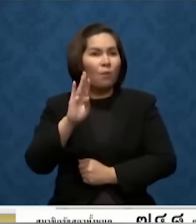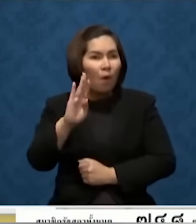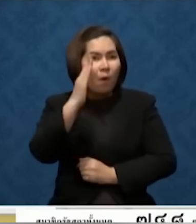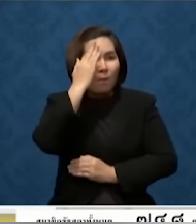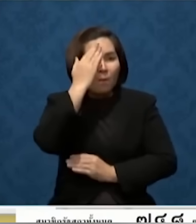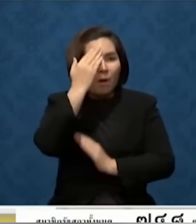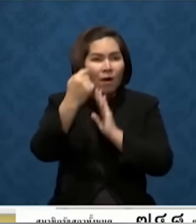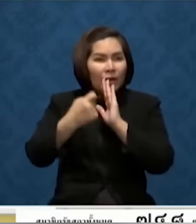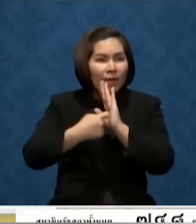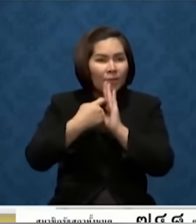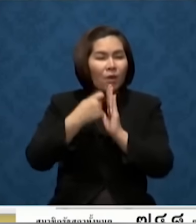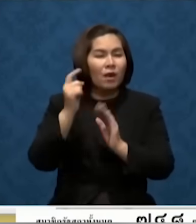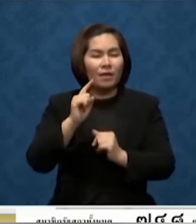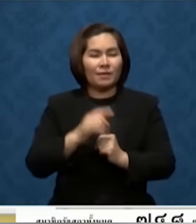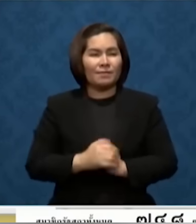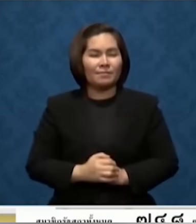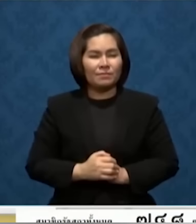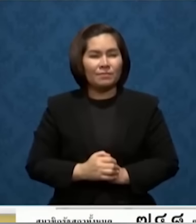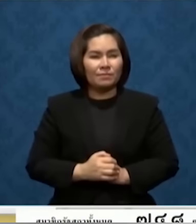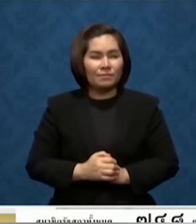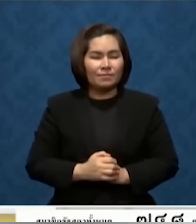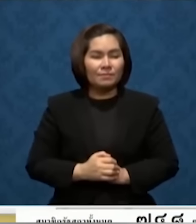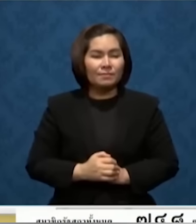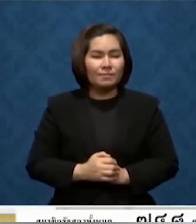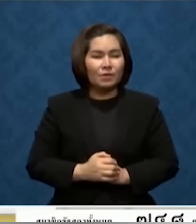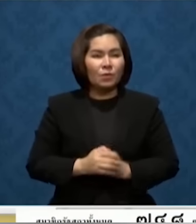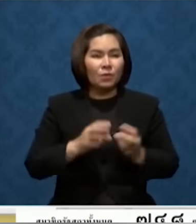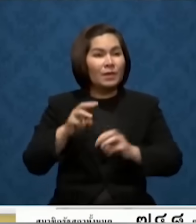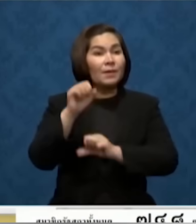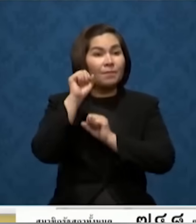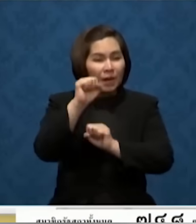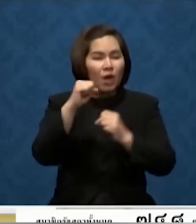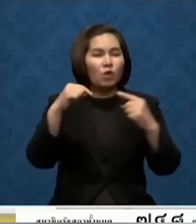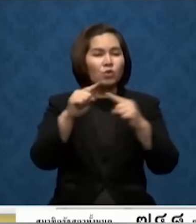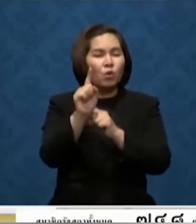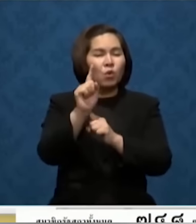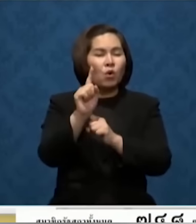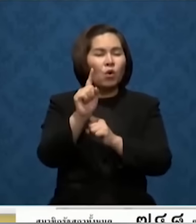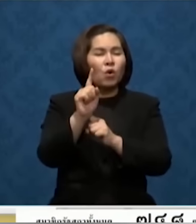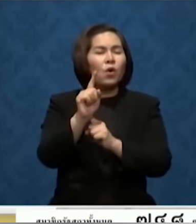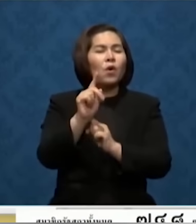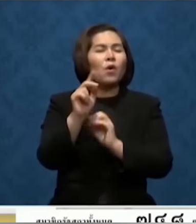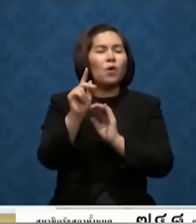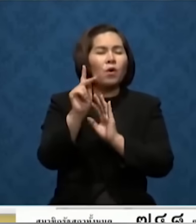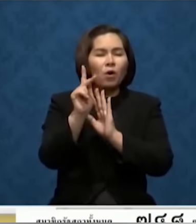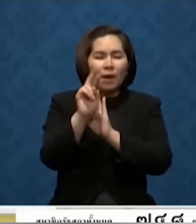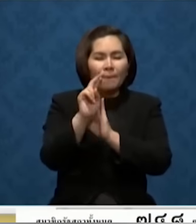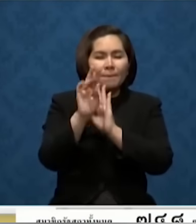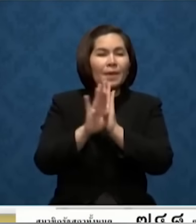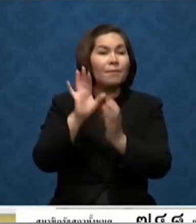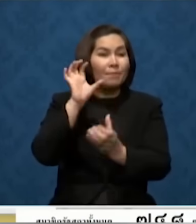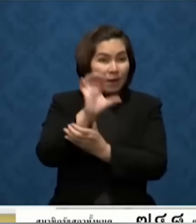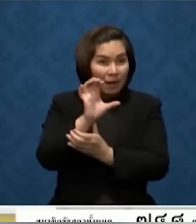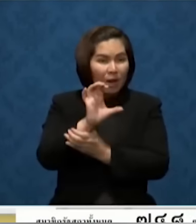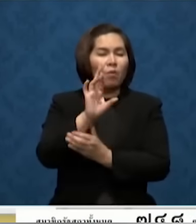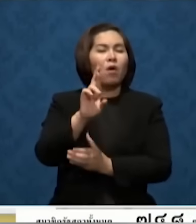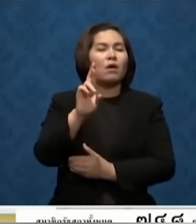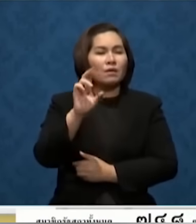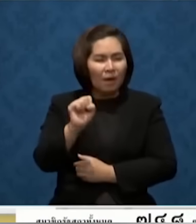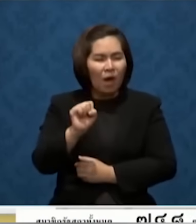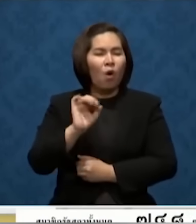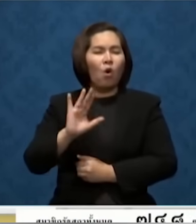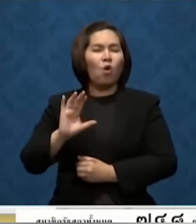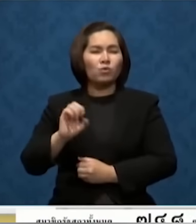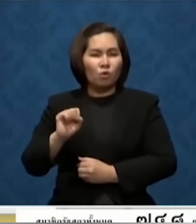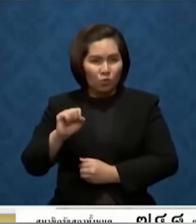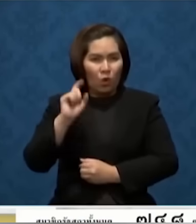านการออกข้อบังคับของรัฐสภาการออกข้อบังคับของสภาผู้แทนราษฎรนั้นก็ต้องมีการตั้งกรรม